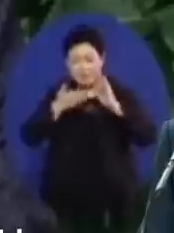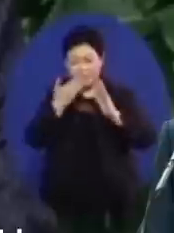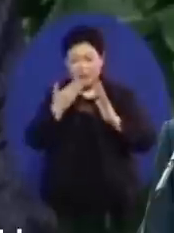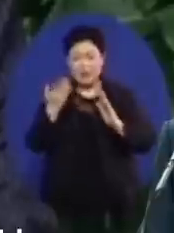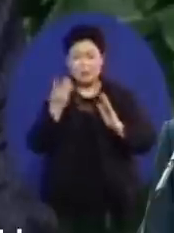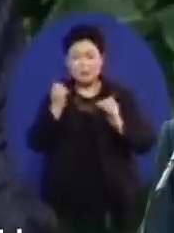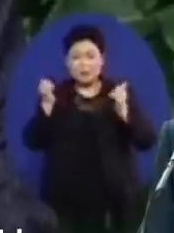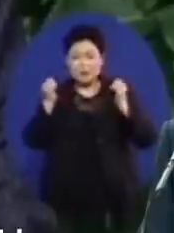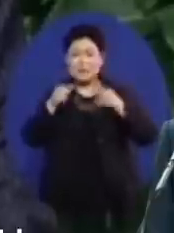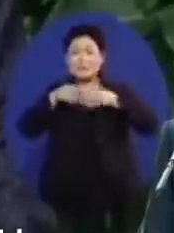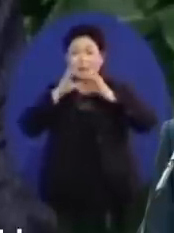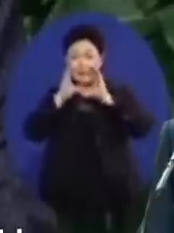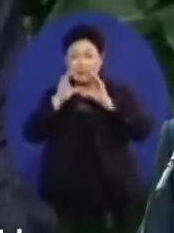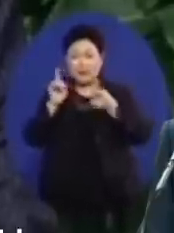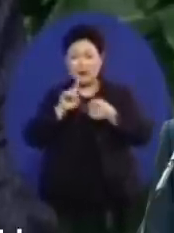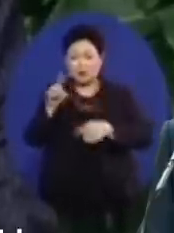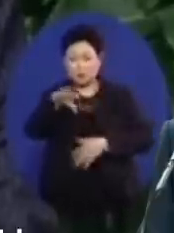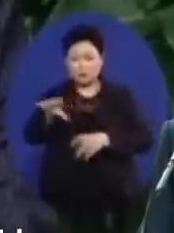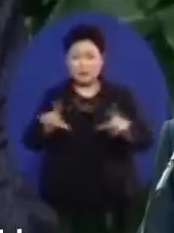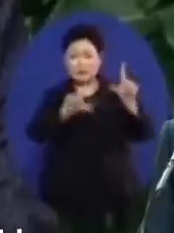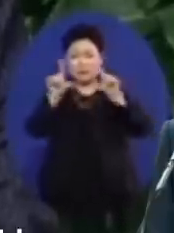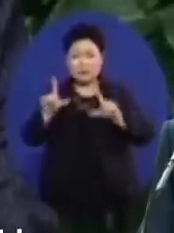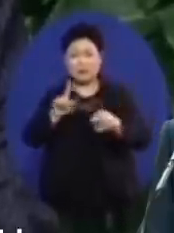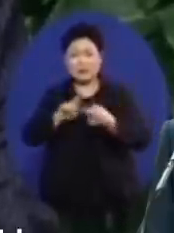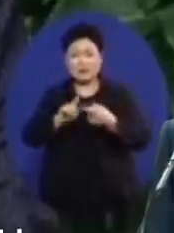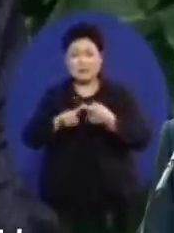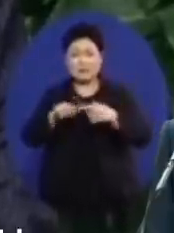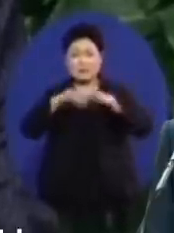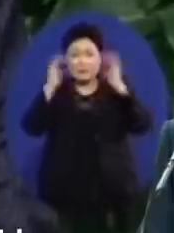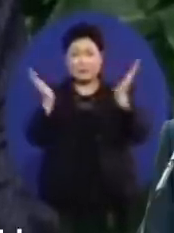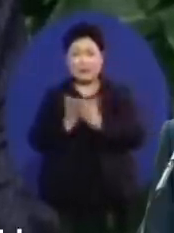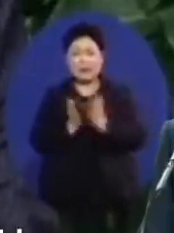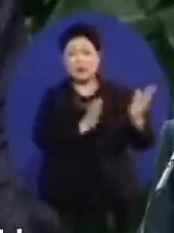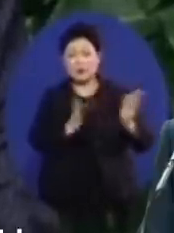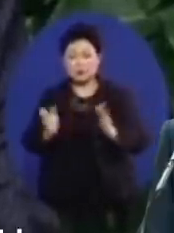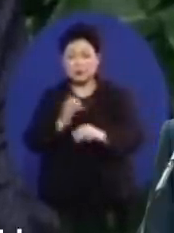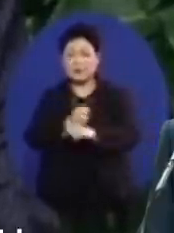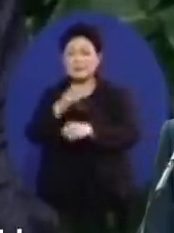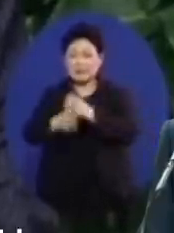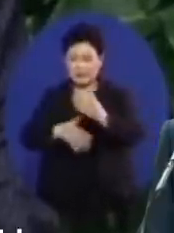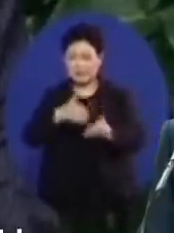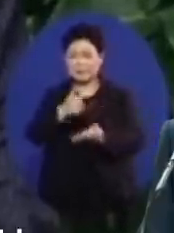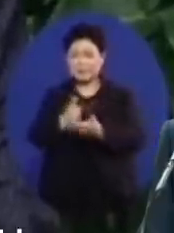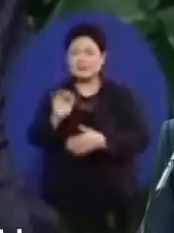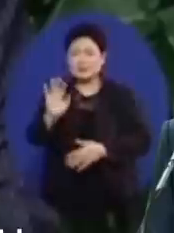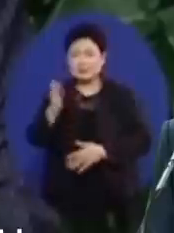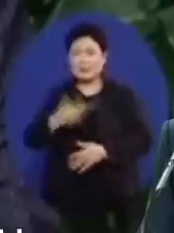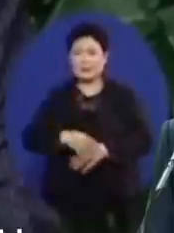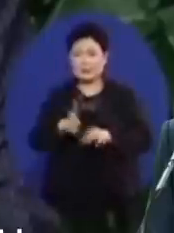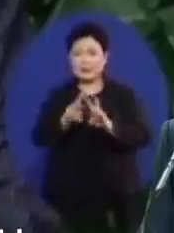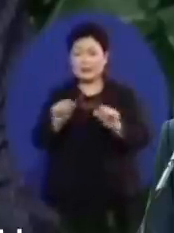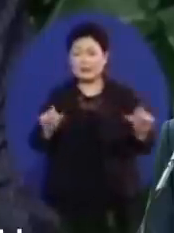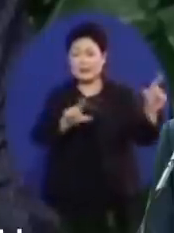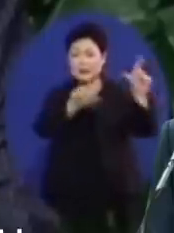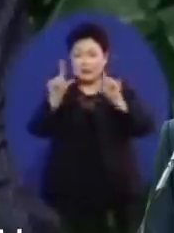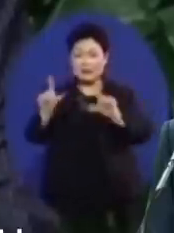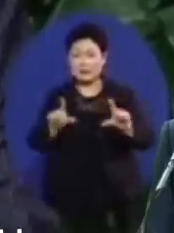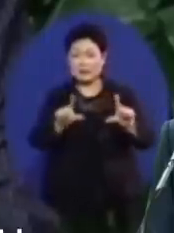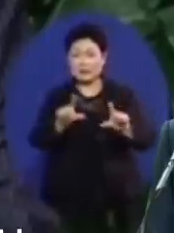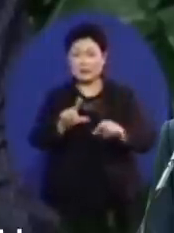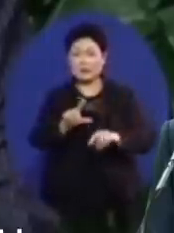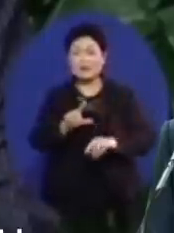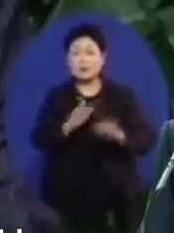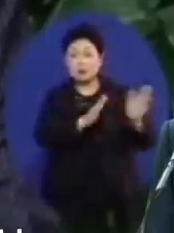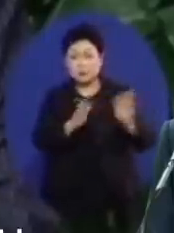입을까, 어디에 살까 다 준비하시는 하나님이신 것입니다. 이 땅에 사는 생활만 준비하는